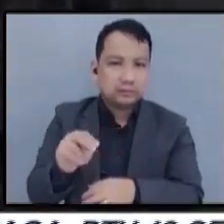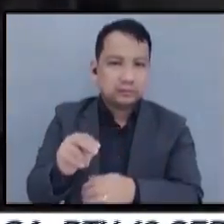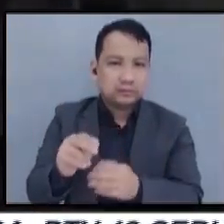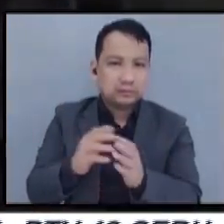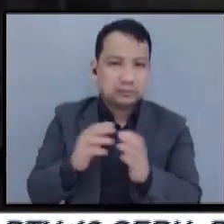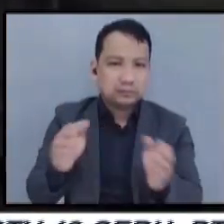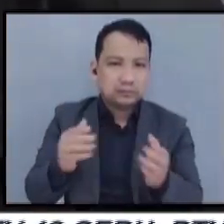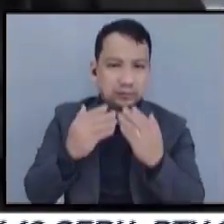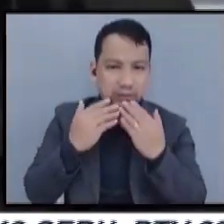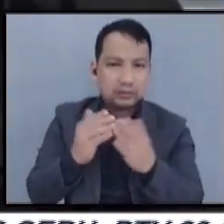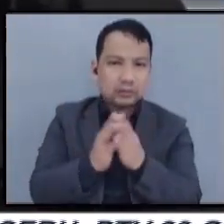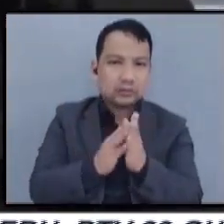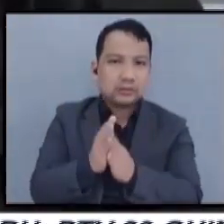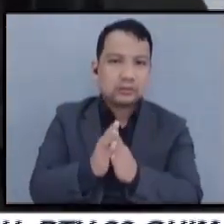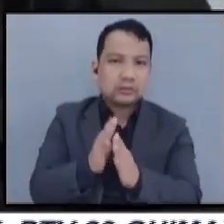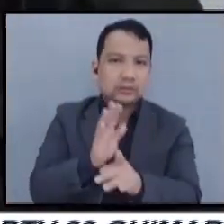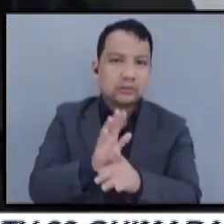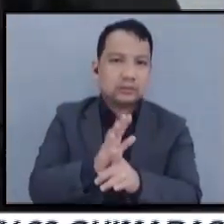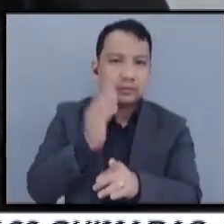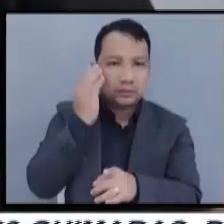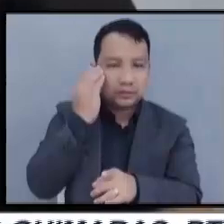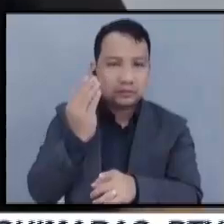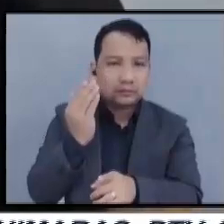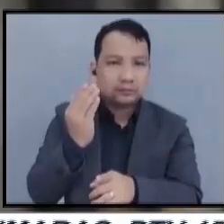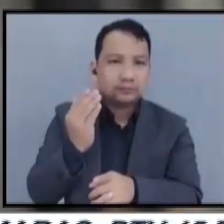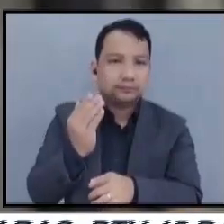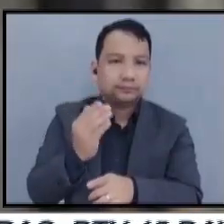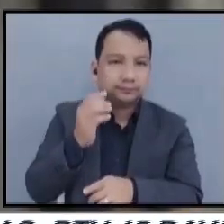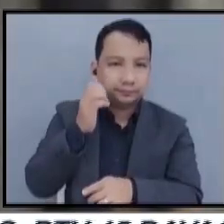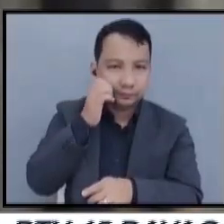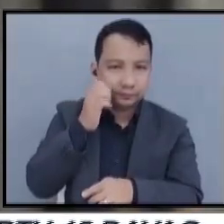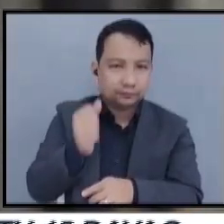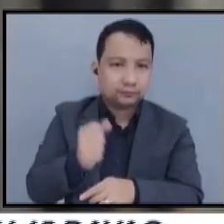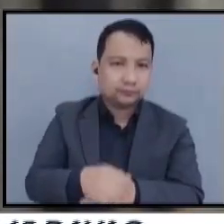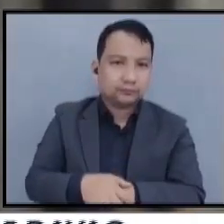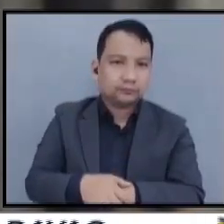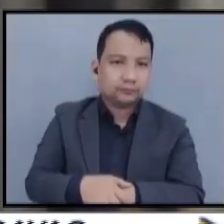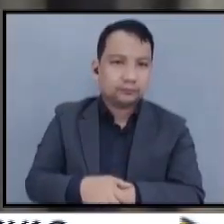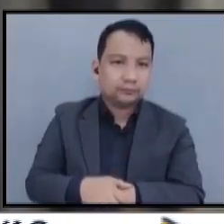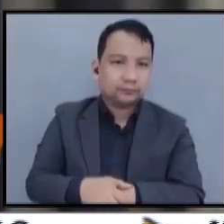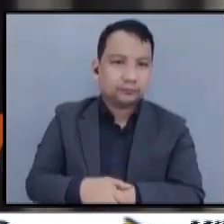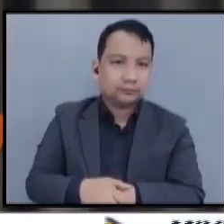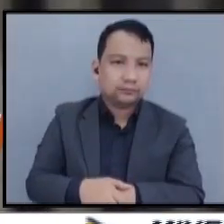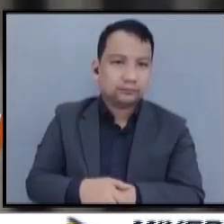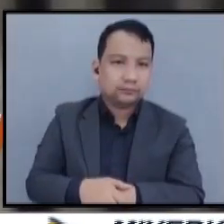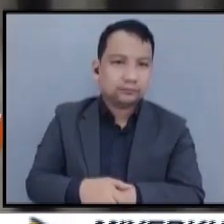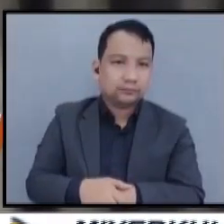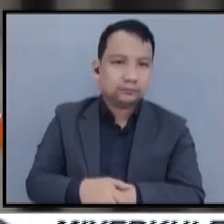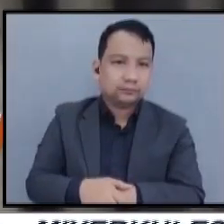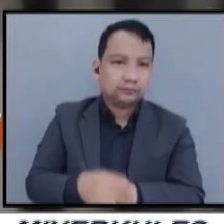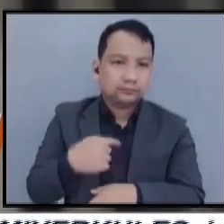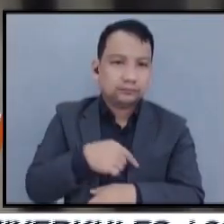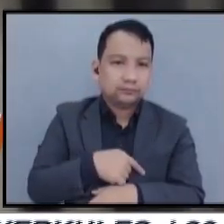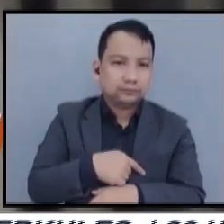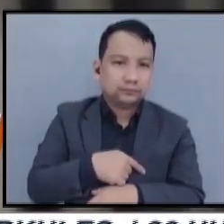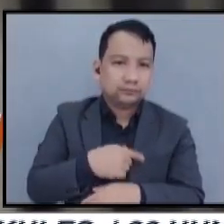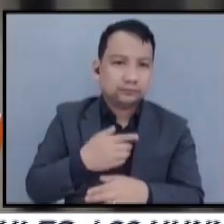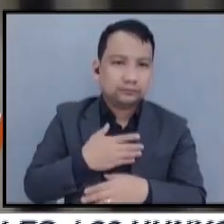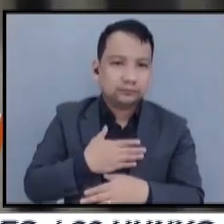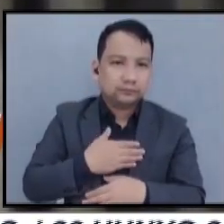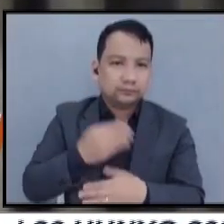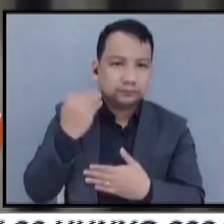naman ang BID sa pelikulang field trip na si Elijah siempre po Happy po ako blessed kasi